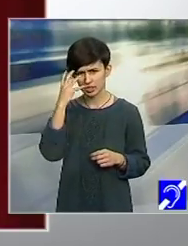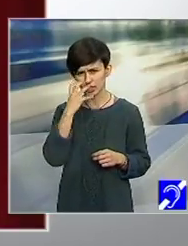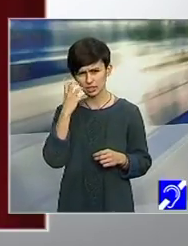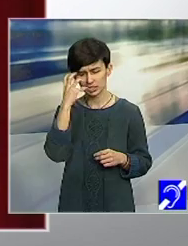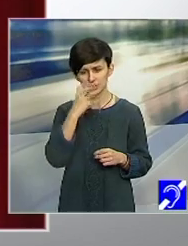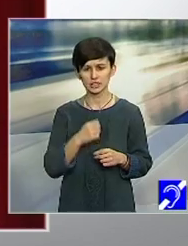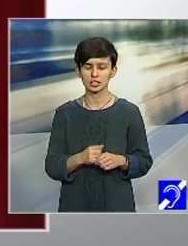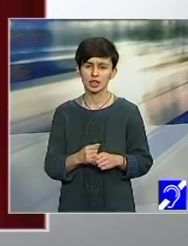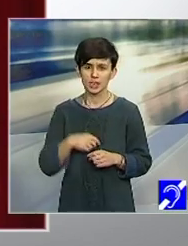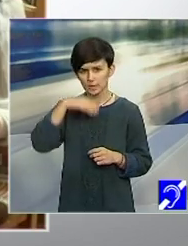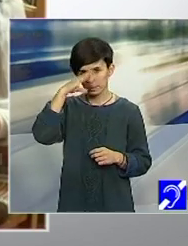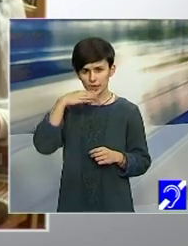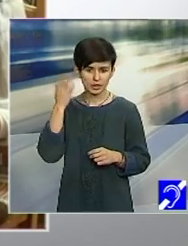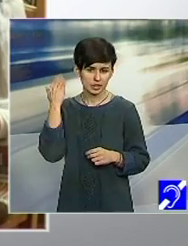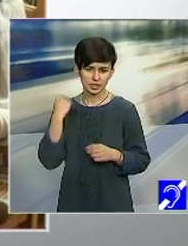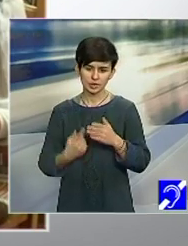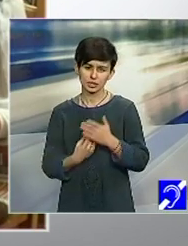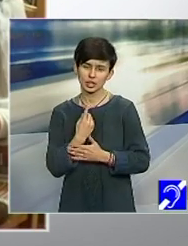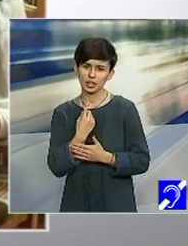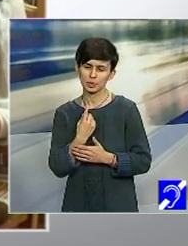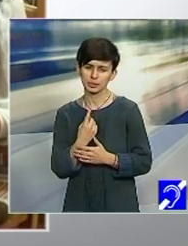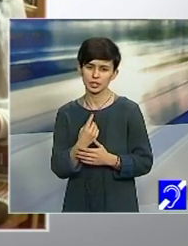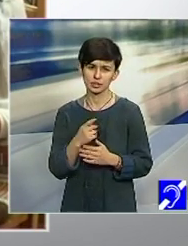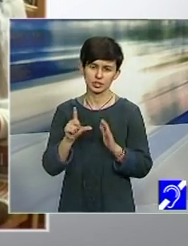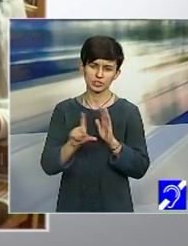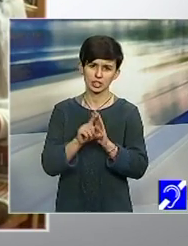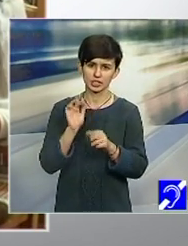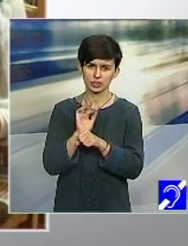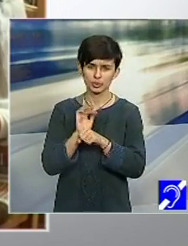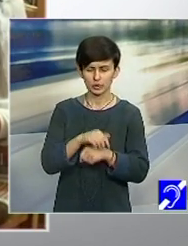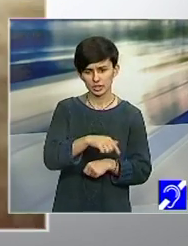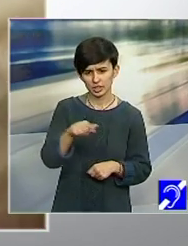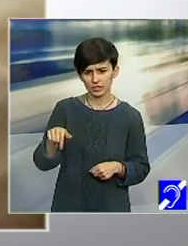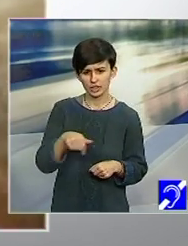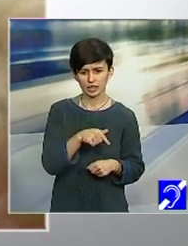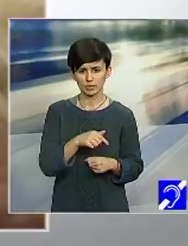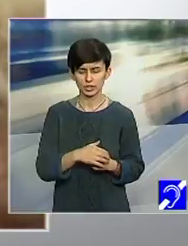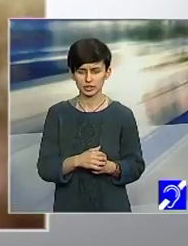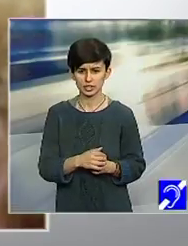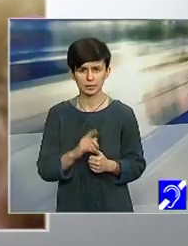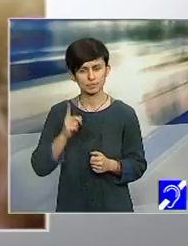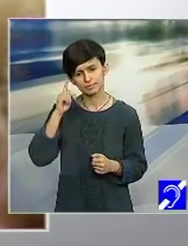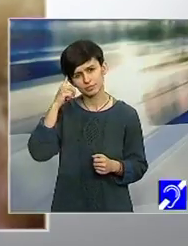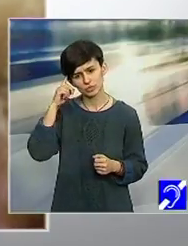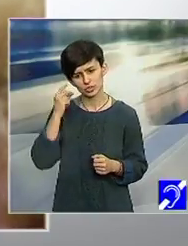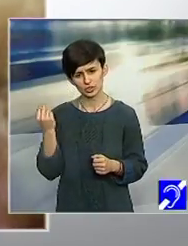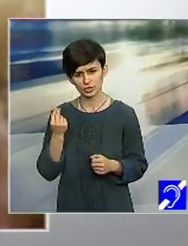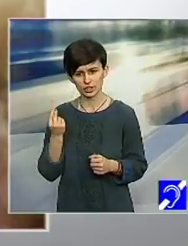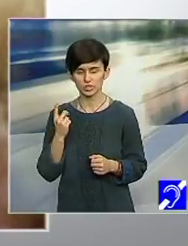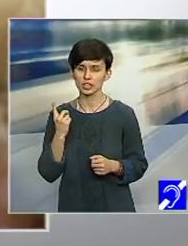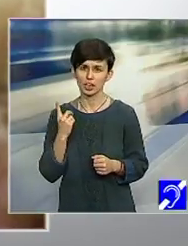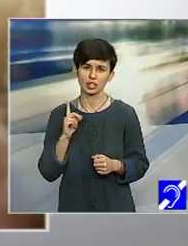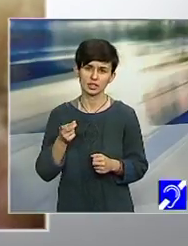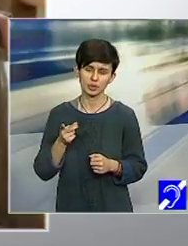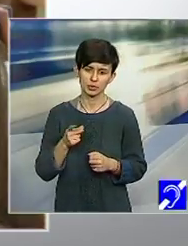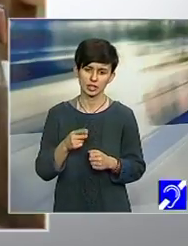tu, zilele trecute au apărut în oraș niște legi împotriva noastră. De ce? Nu știu nici eu. Cert este că trebuie